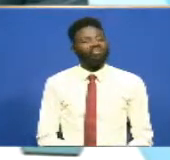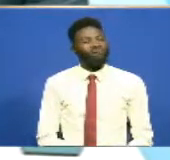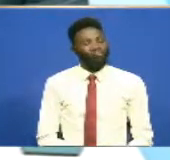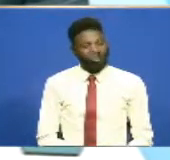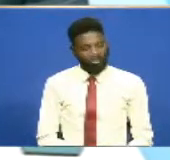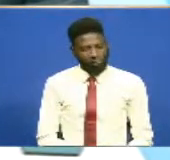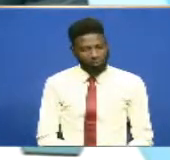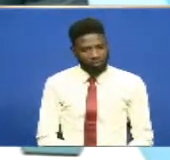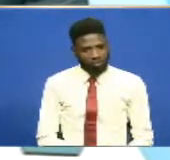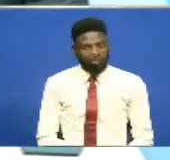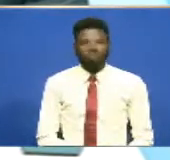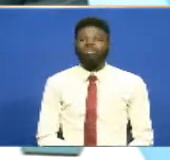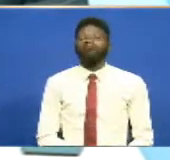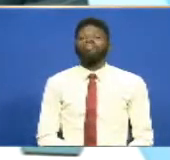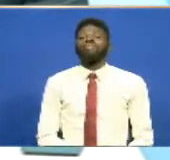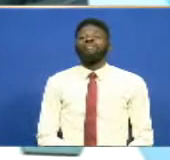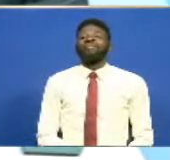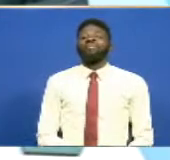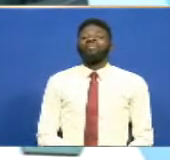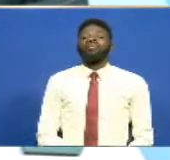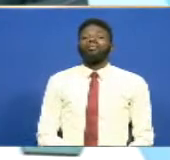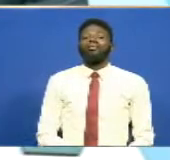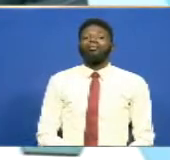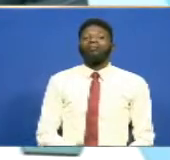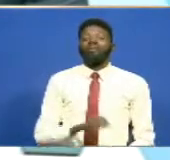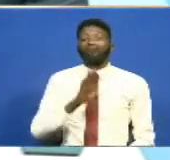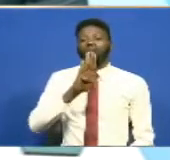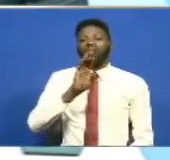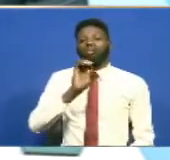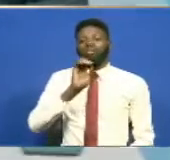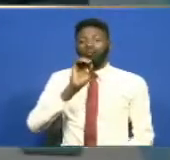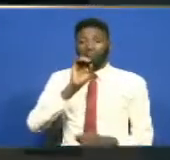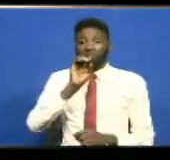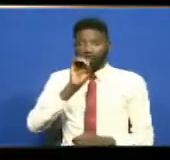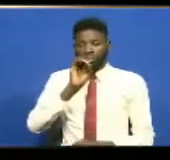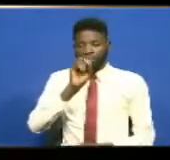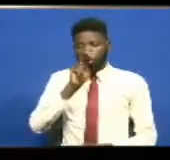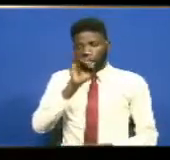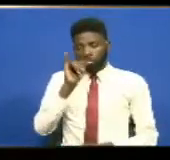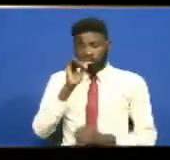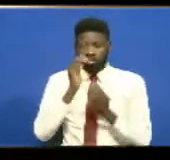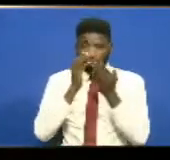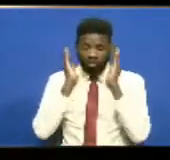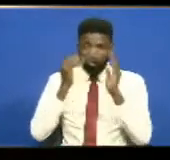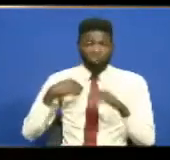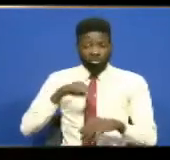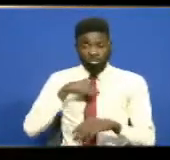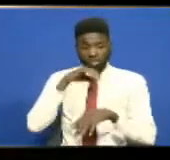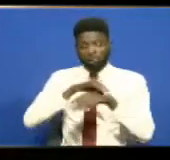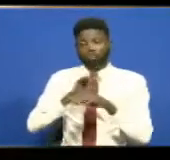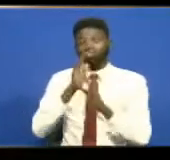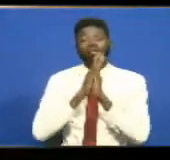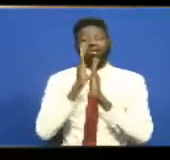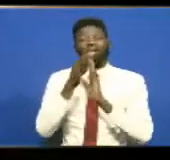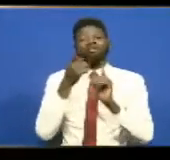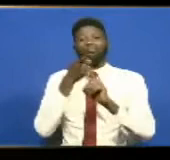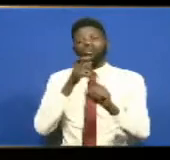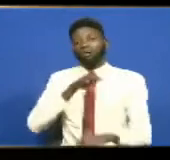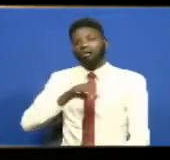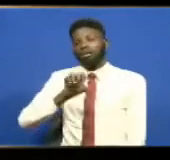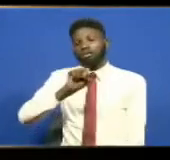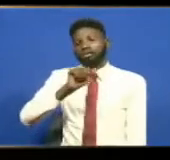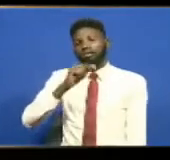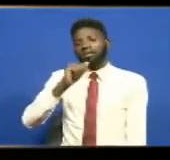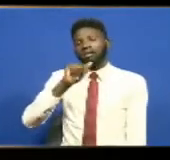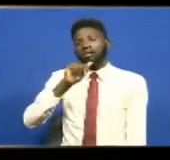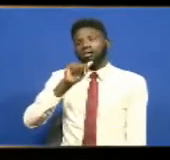Mboni na kupata kwa njia moja kwa moja tunakujia kutoka eneo la Sagana kaunti ya Nyeri ambapo tumekuwa tukifuatilia tu ziara ya